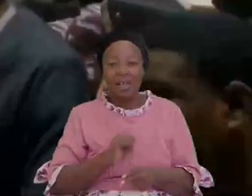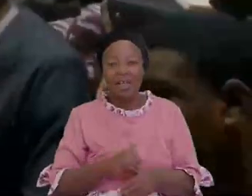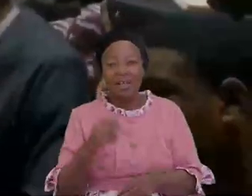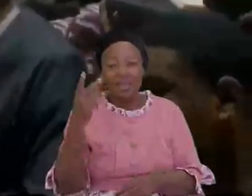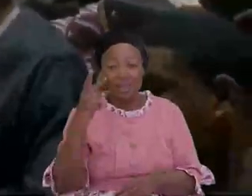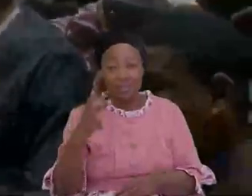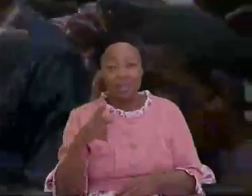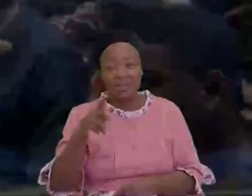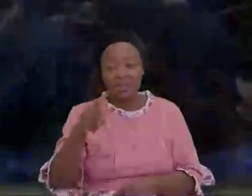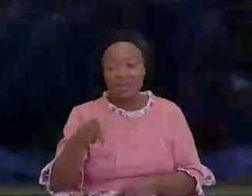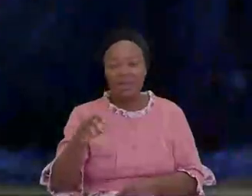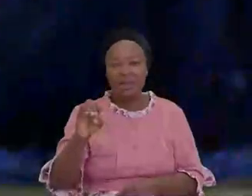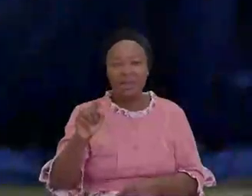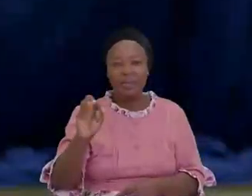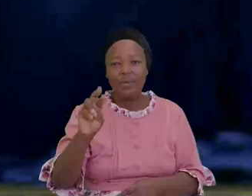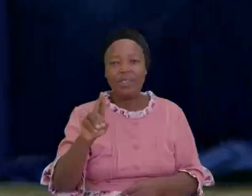Je vois Pierre et Jean.